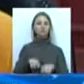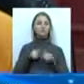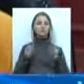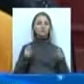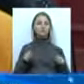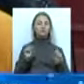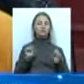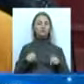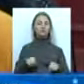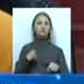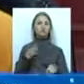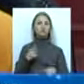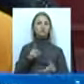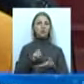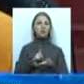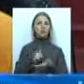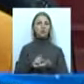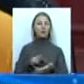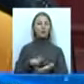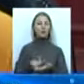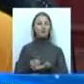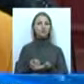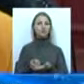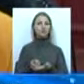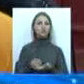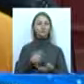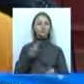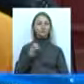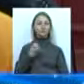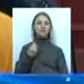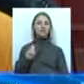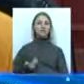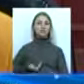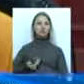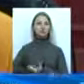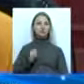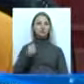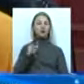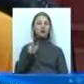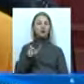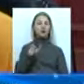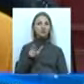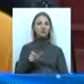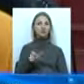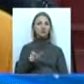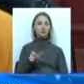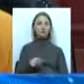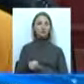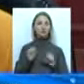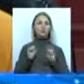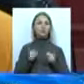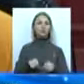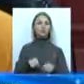Қолма-қол ақшасыз есеп айырысу салық төлеушілер үшін жасалып отырған мүмкіндік. Егер әлемдік тәжірибені алып қарайтын болсақ, басым көпшілігі тек